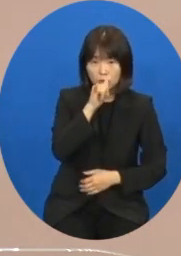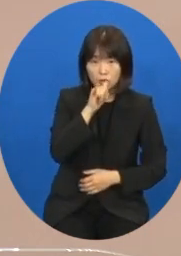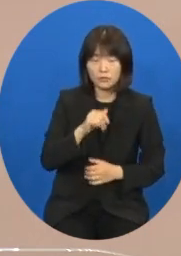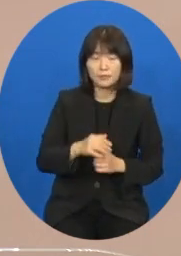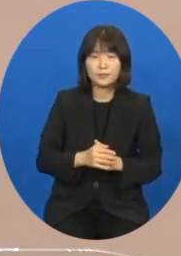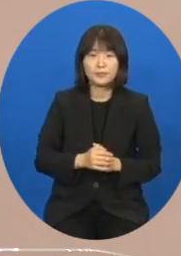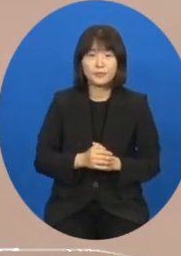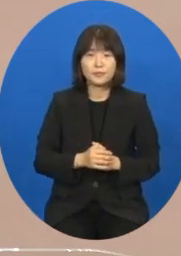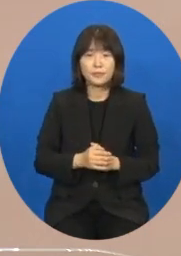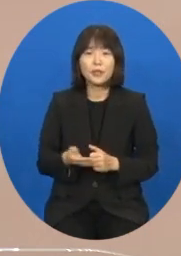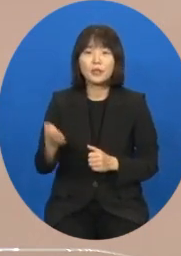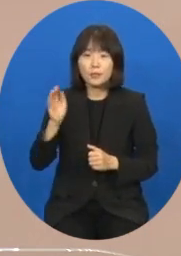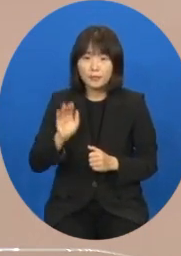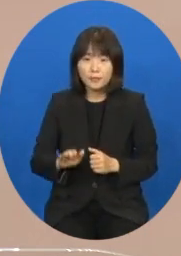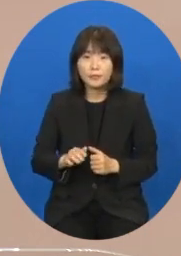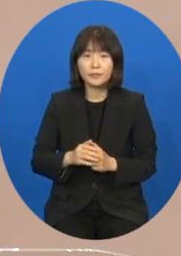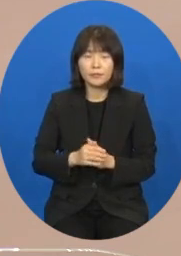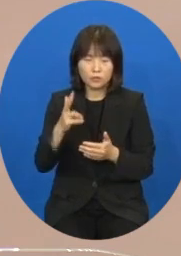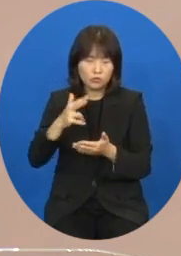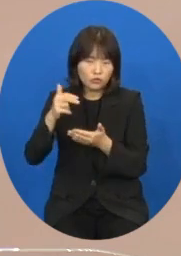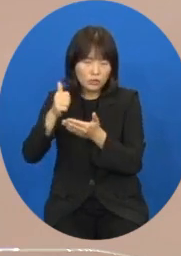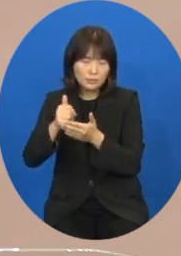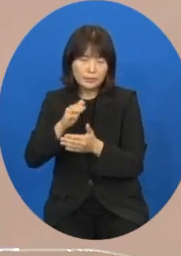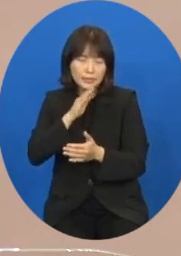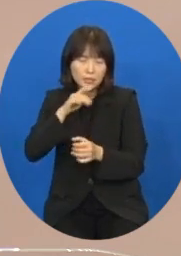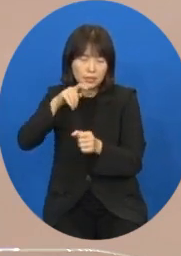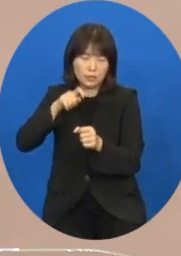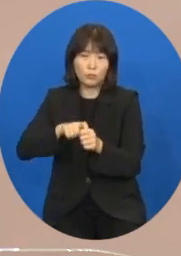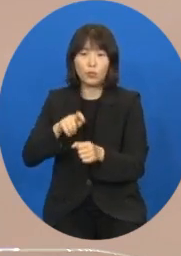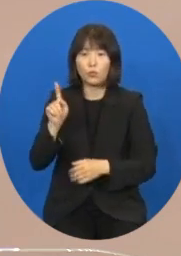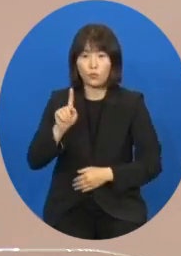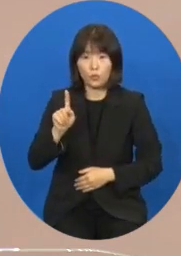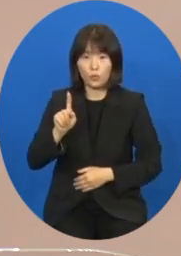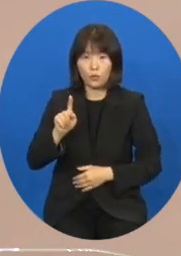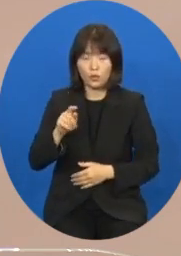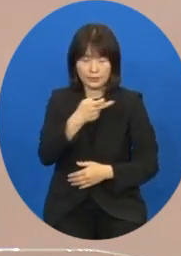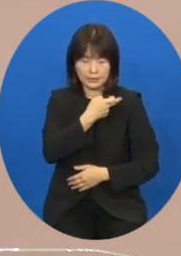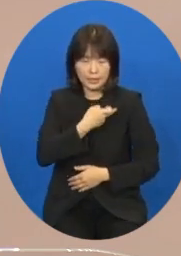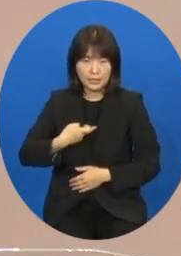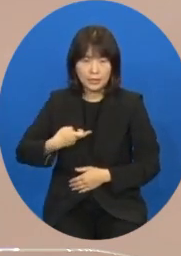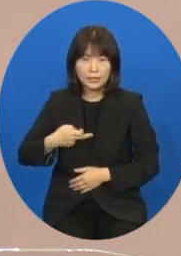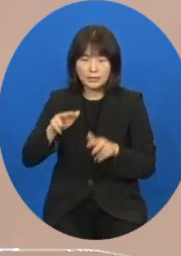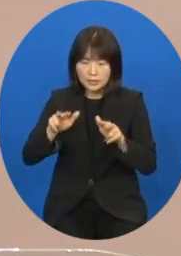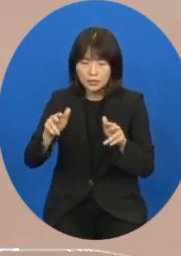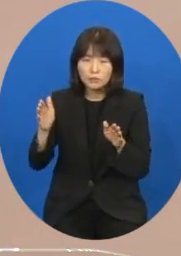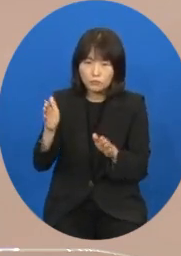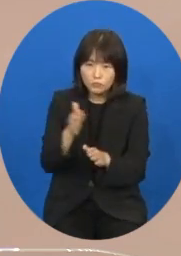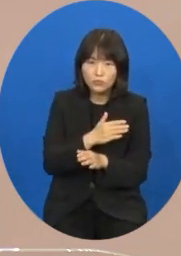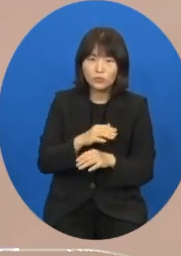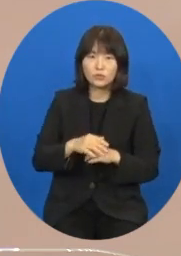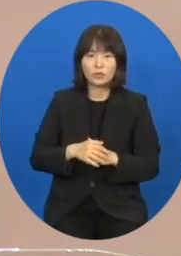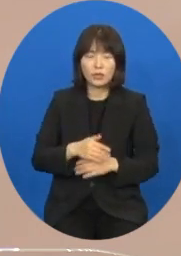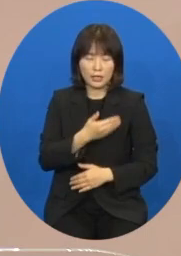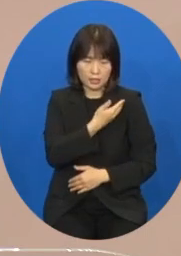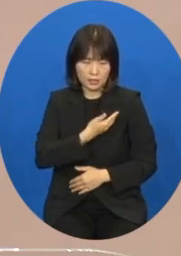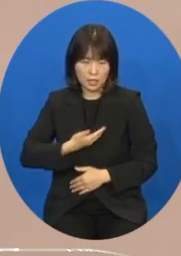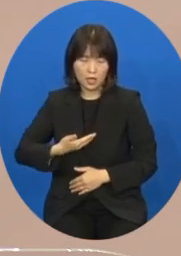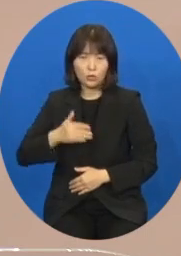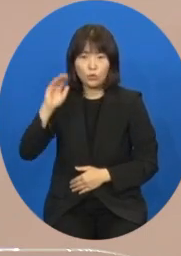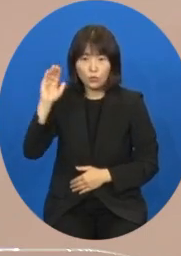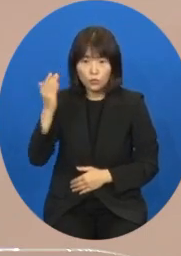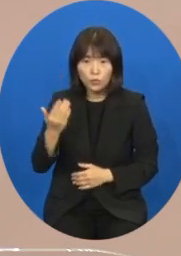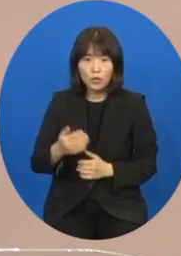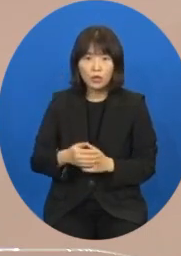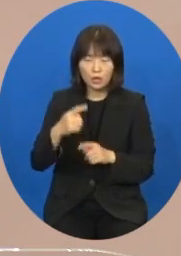분이십니다. 그렇지만 주님의 진짜 목적은 제자들이 이제부터 사도가 되어서